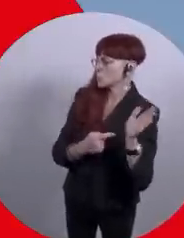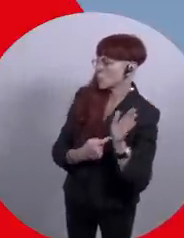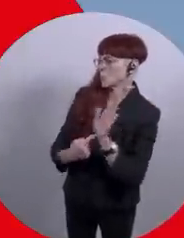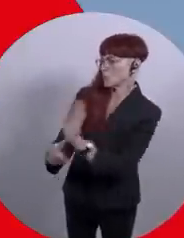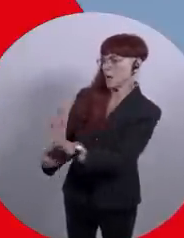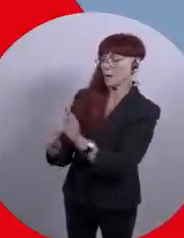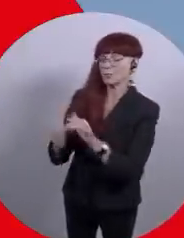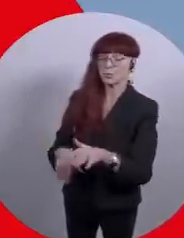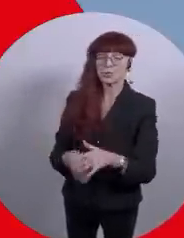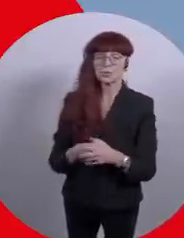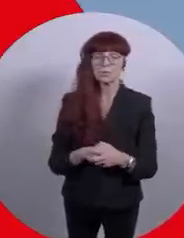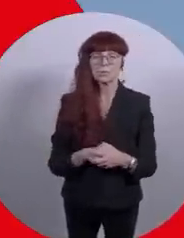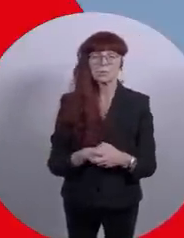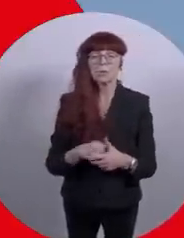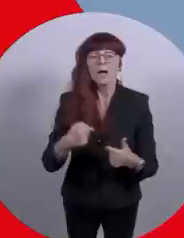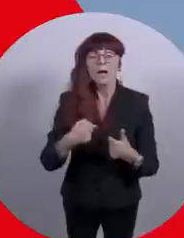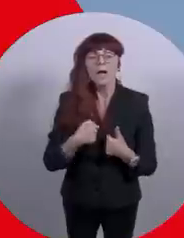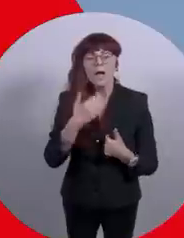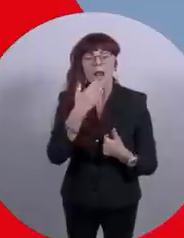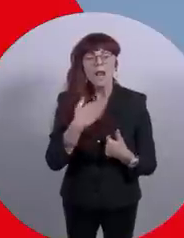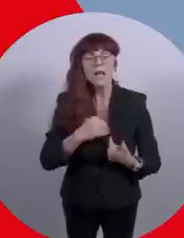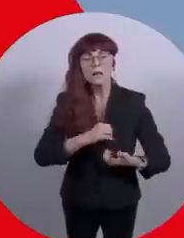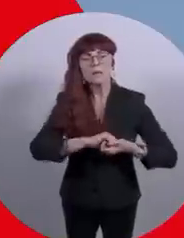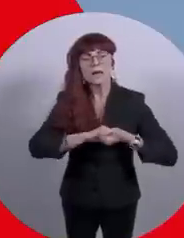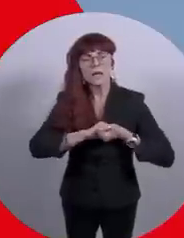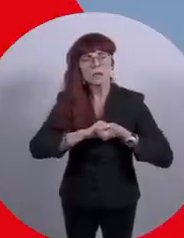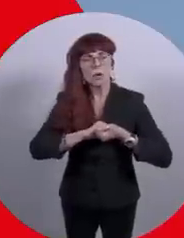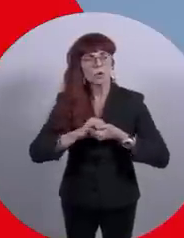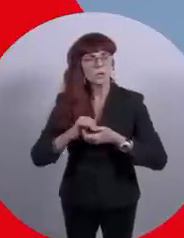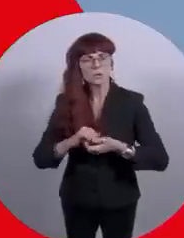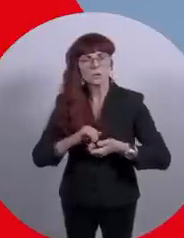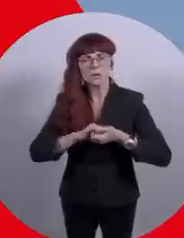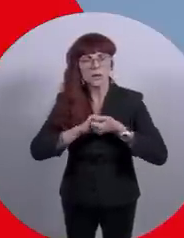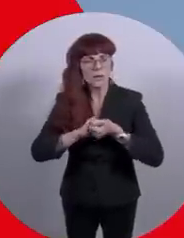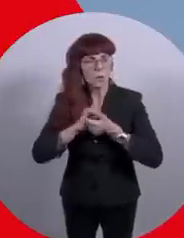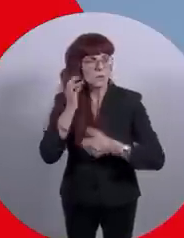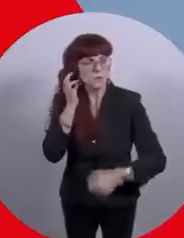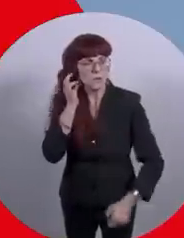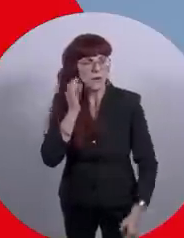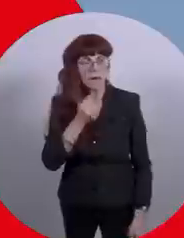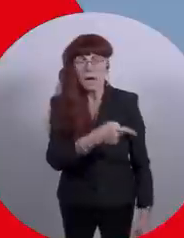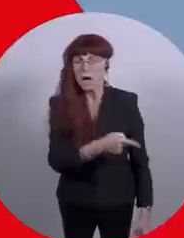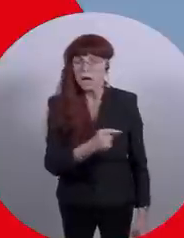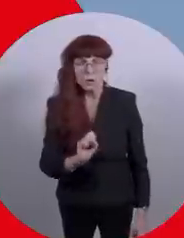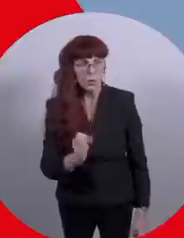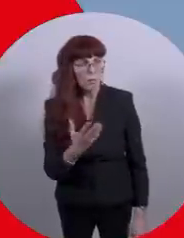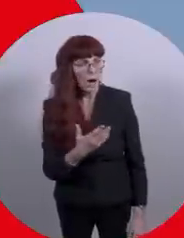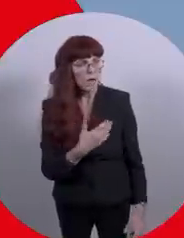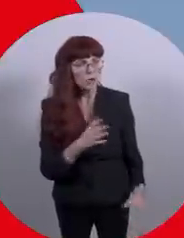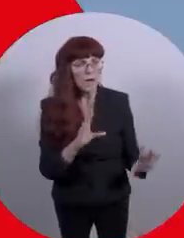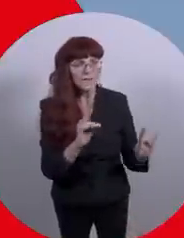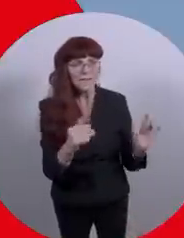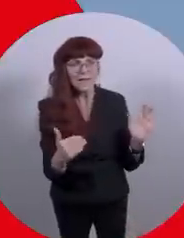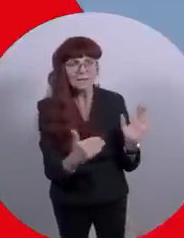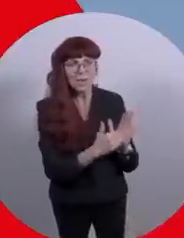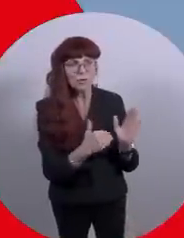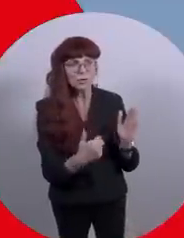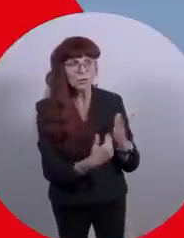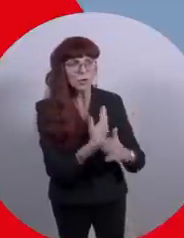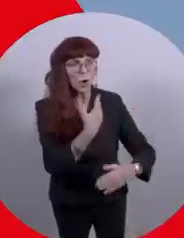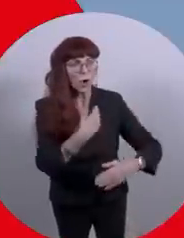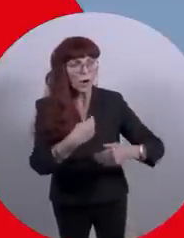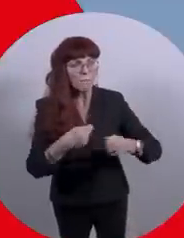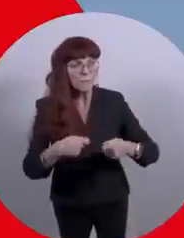und Genossen immer überrascht wie viele Menschen zu uns gekommen sind dieser Auseinandersetzungsprozess hat